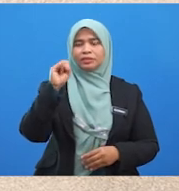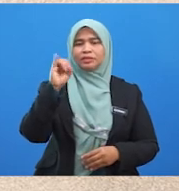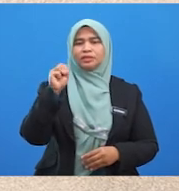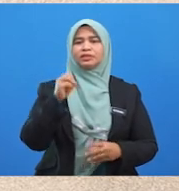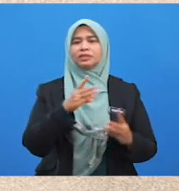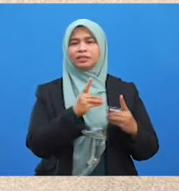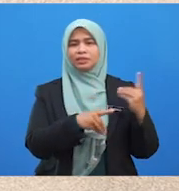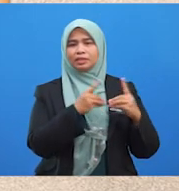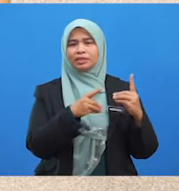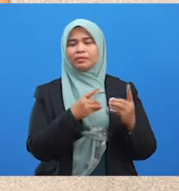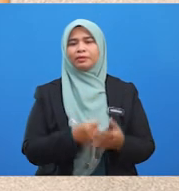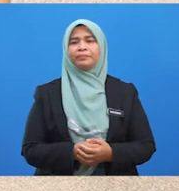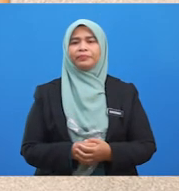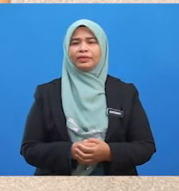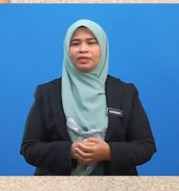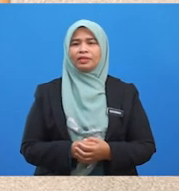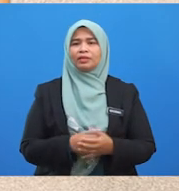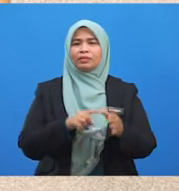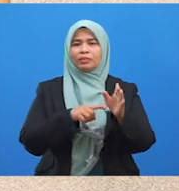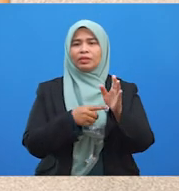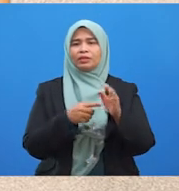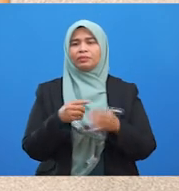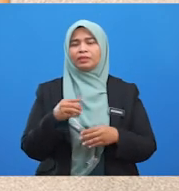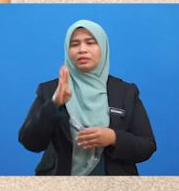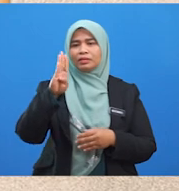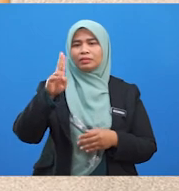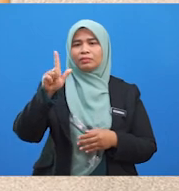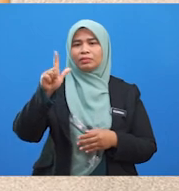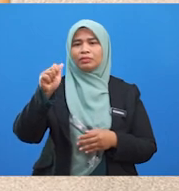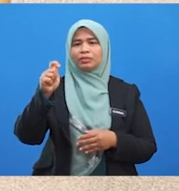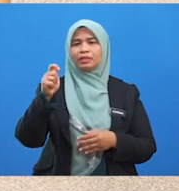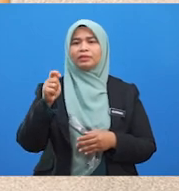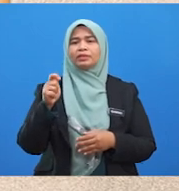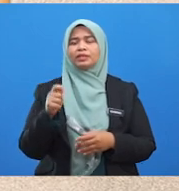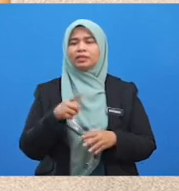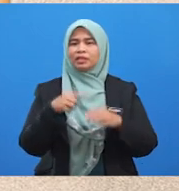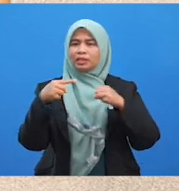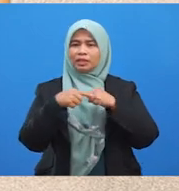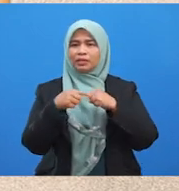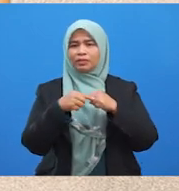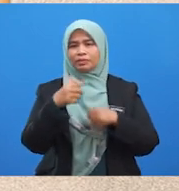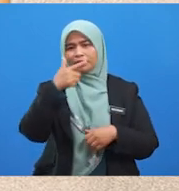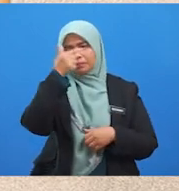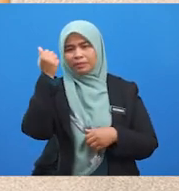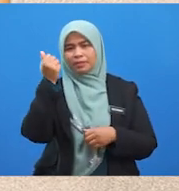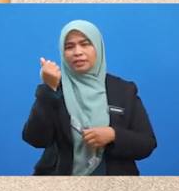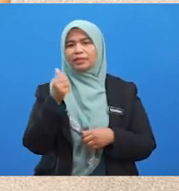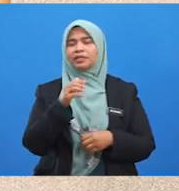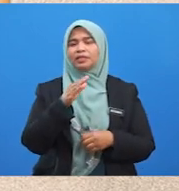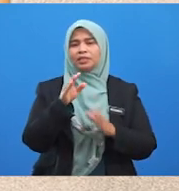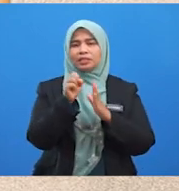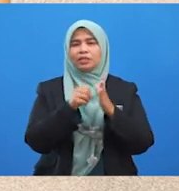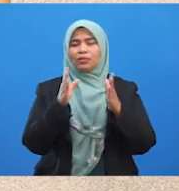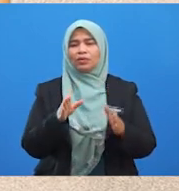Drama mahkamah bermula apabila Bulat bin Lepir didakwa menyebabkan kematian seorang